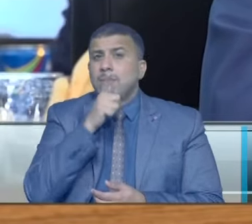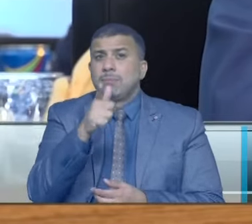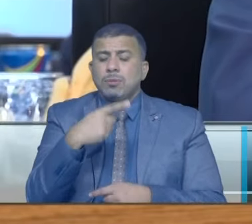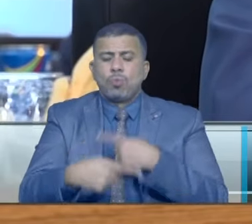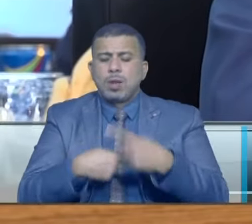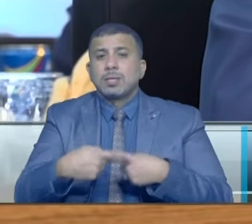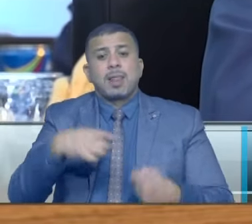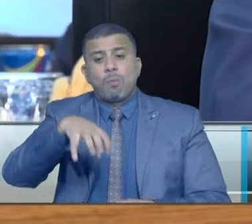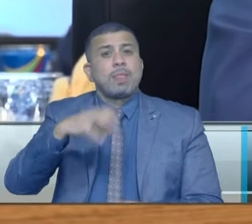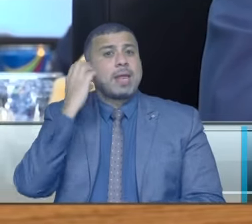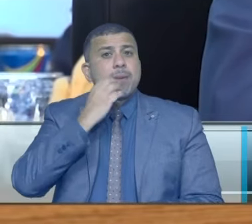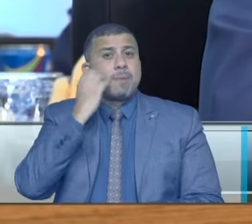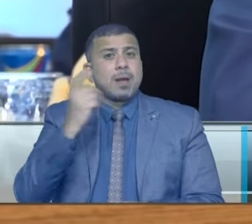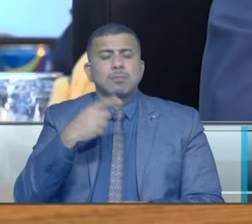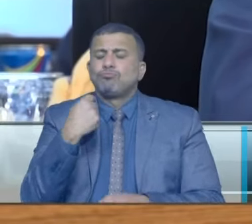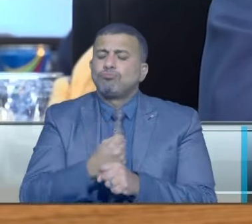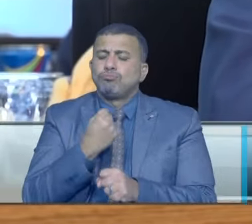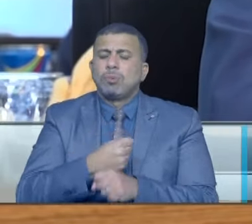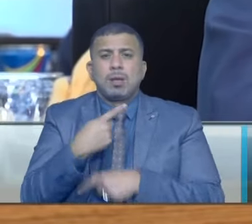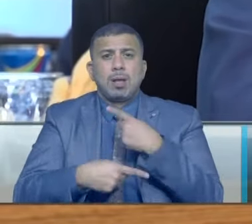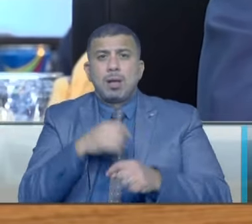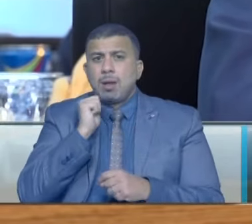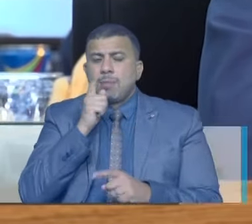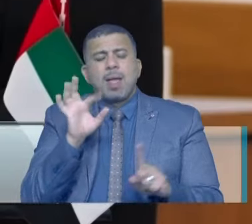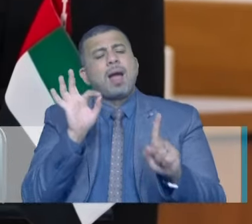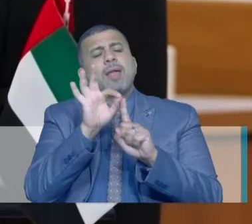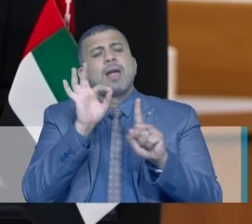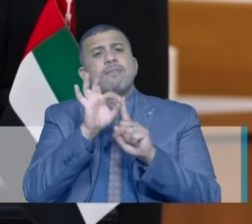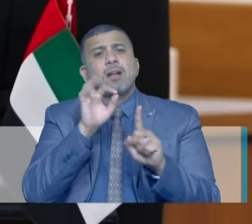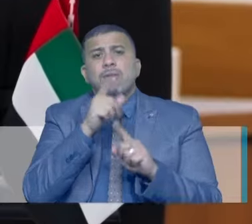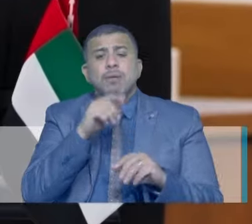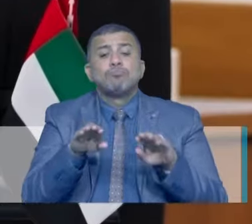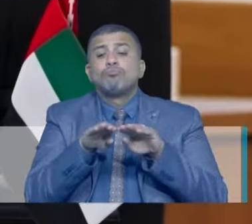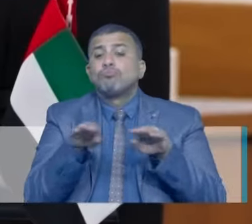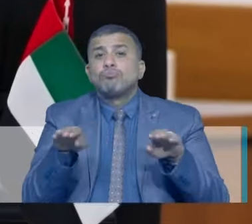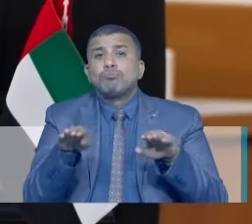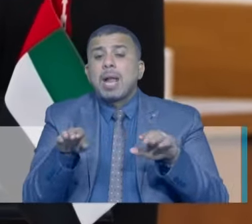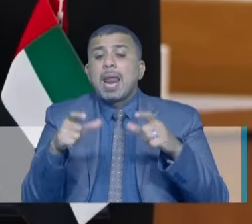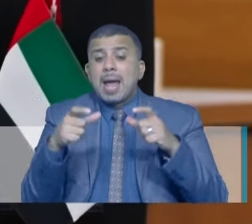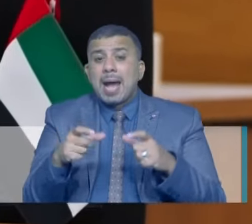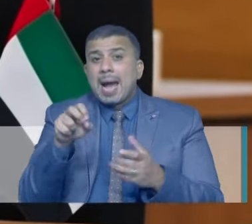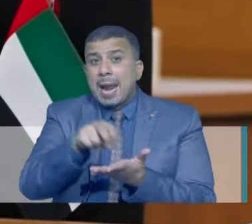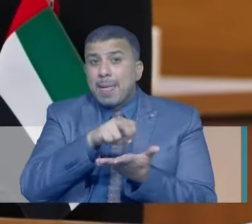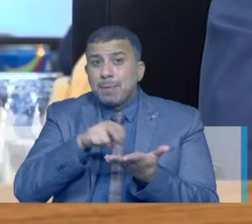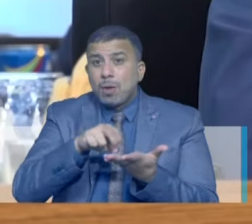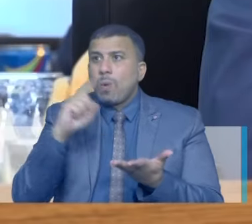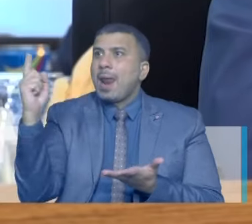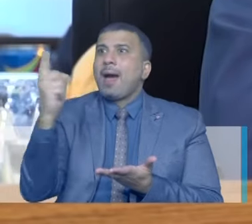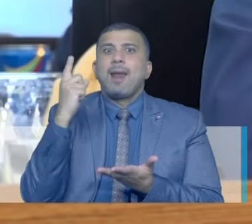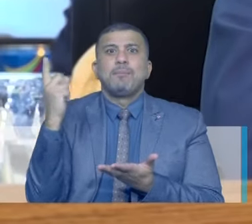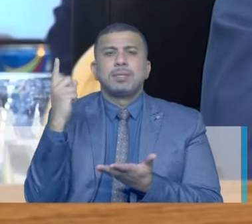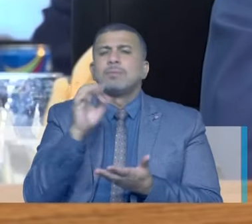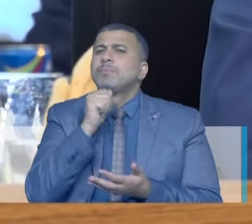دولة الإمارات جهودها لتحقيق تلك الأهداف على المستويين الإقليمي والعالمي،